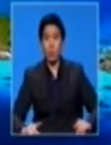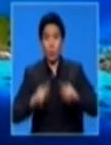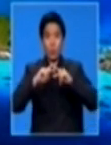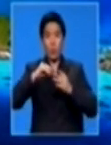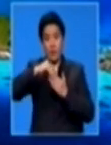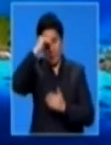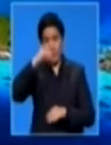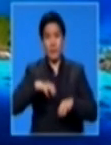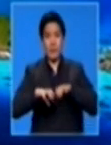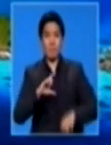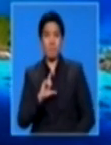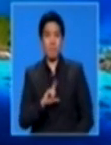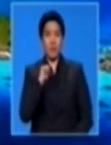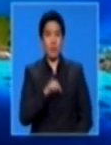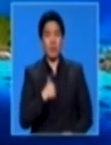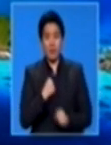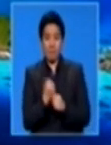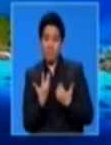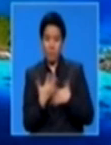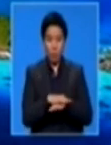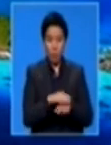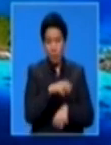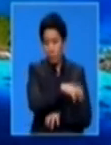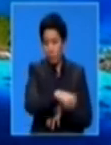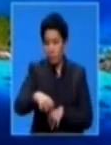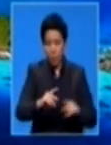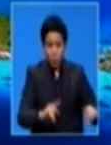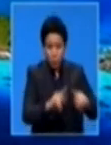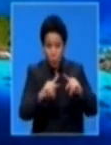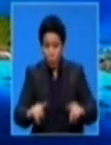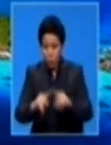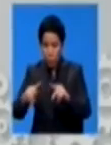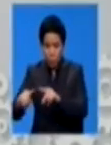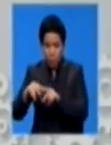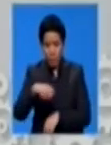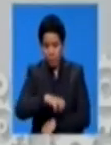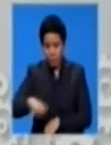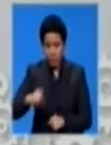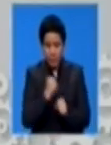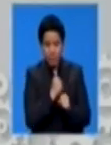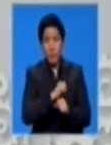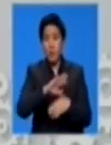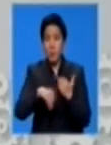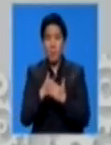เป็นผู้ดำเนินการหลักบูรณาการกับทุกกระทรวงและทุกหน่วยงานที่เกี่ยวข้องได้ก